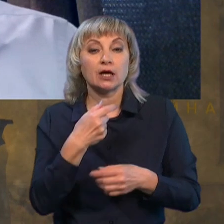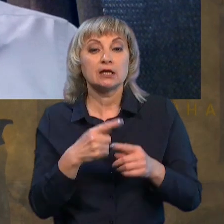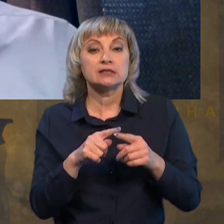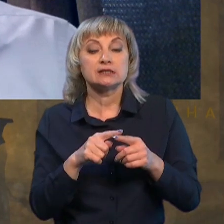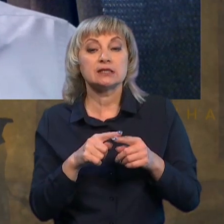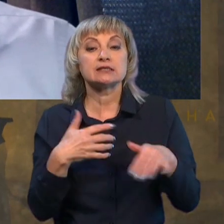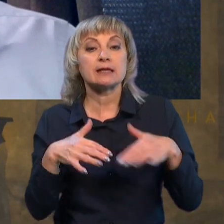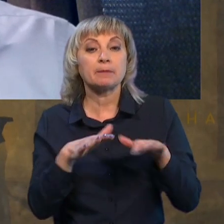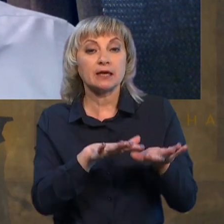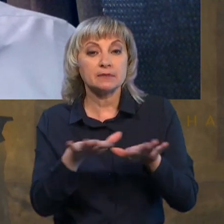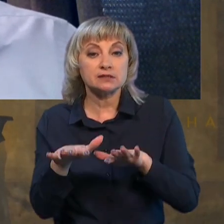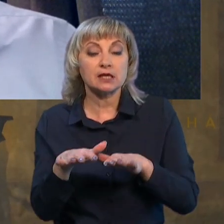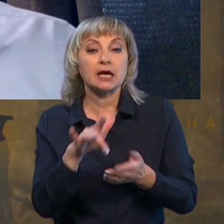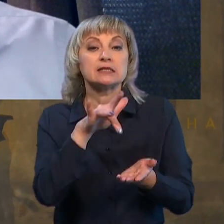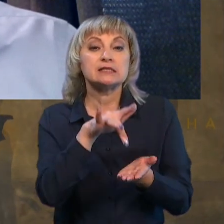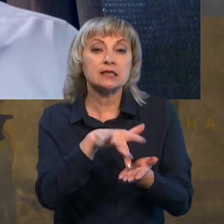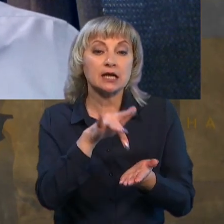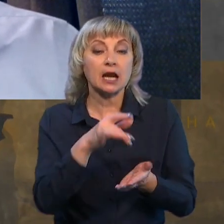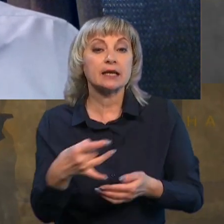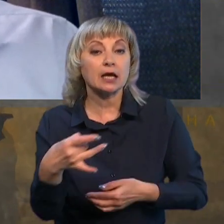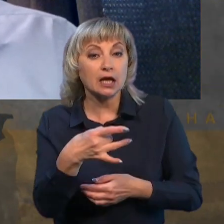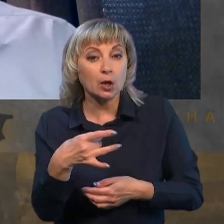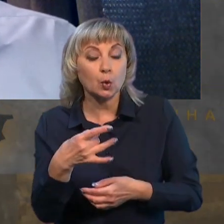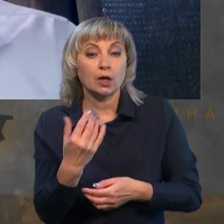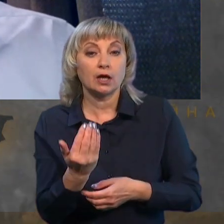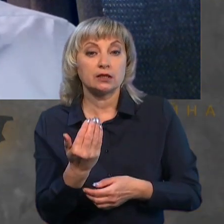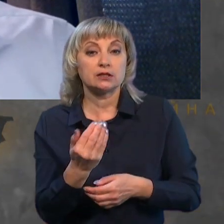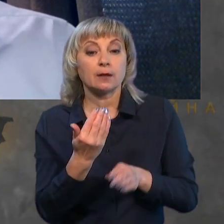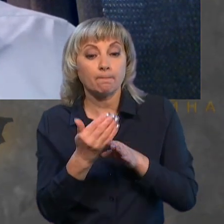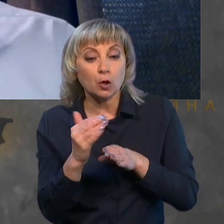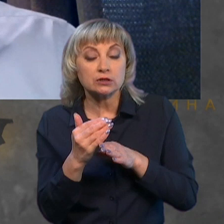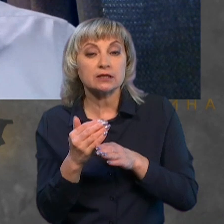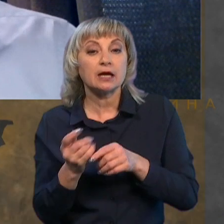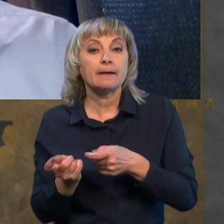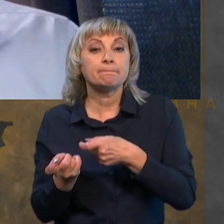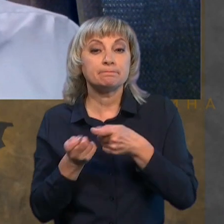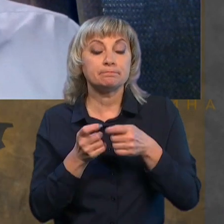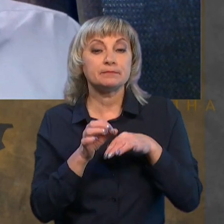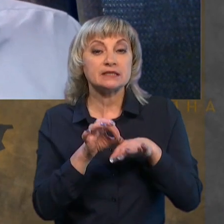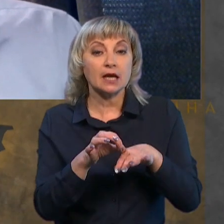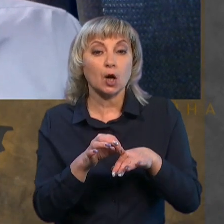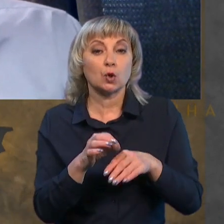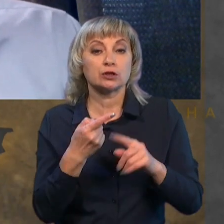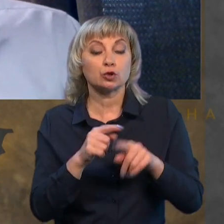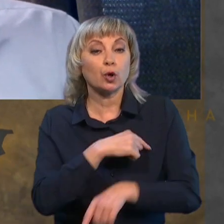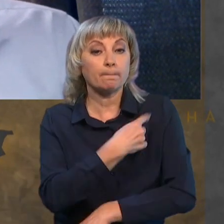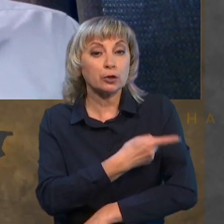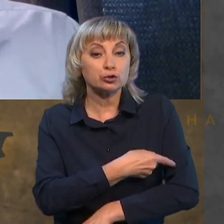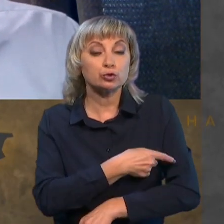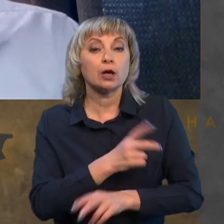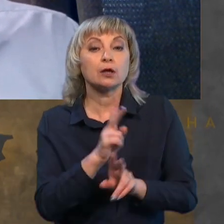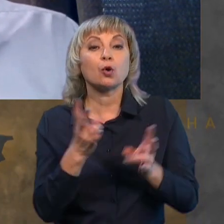місця, тобто там от, центральний регіон, їх потихеньку підтягували до тої потужності, якої